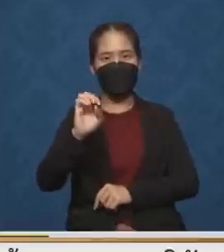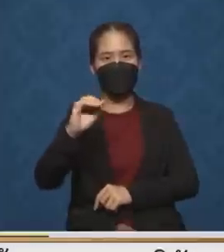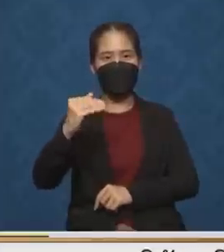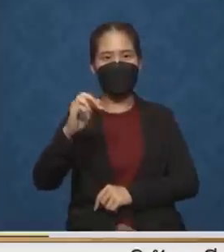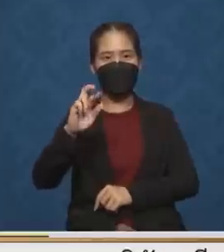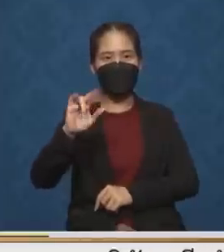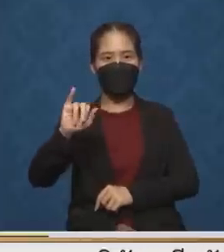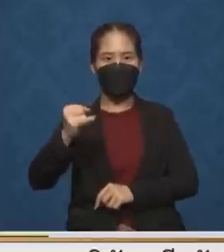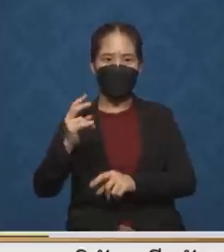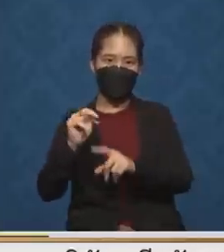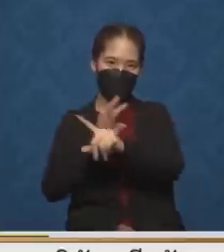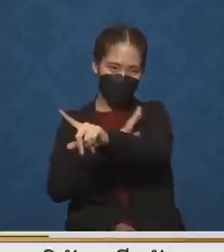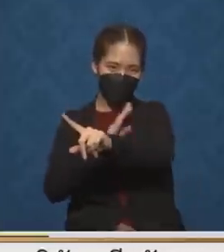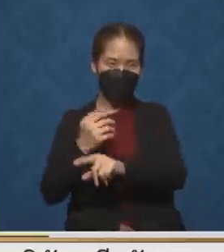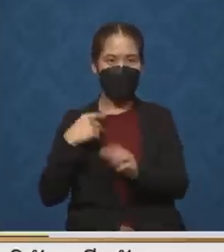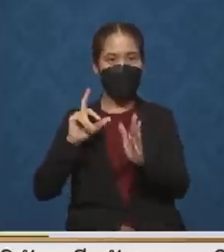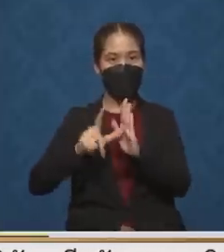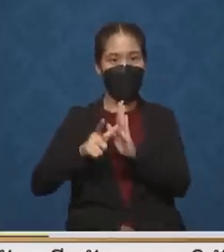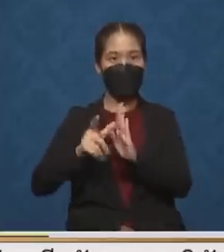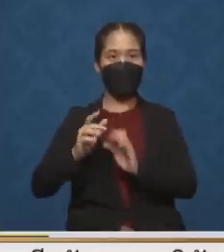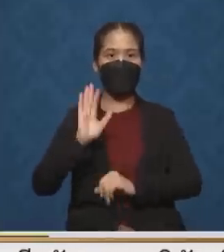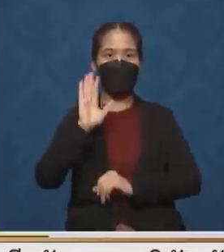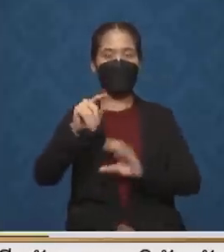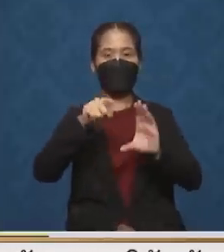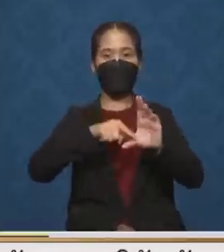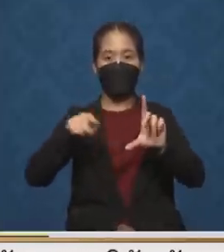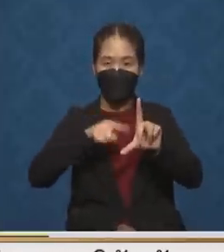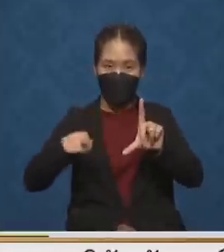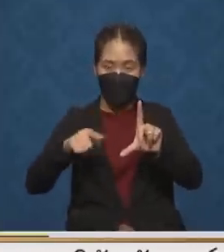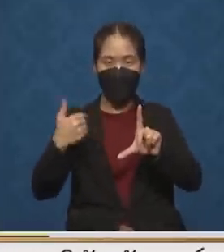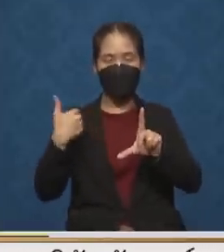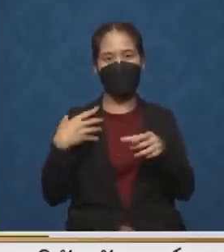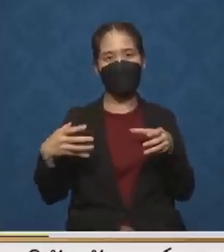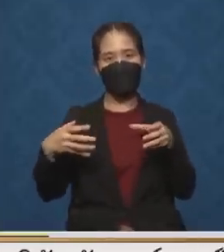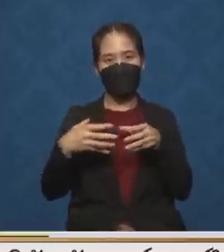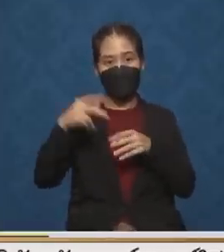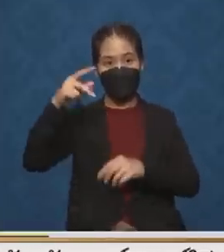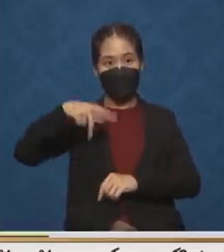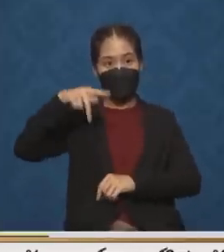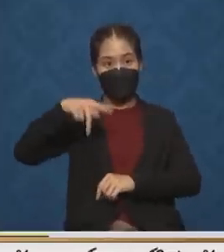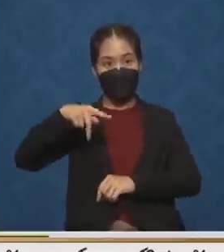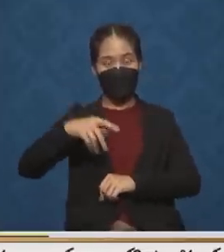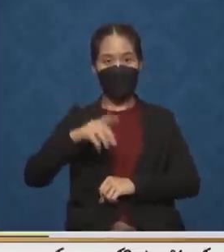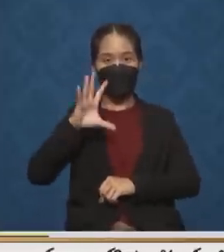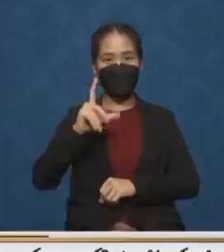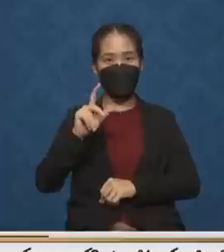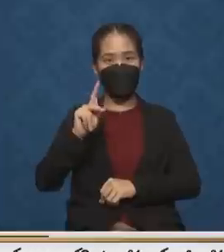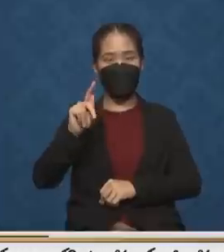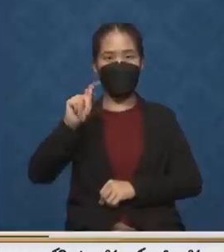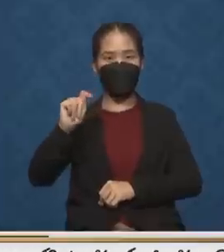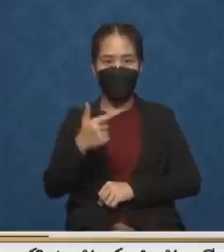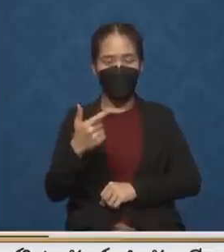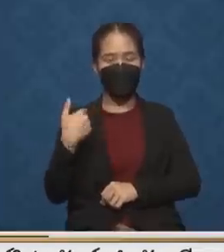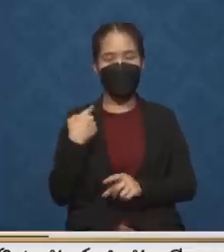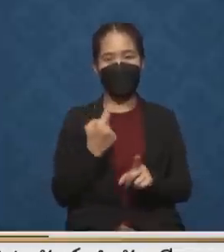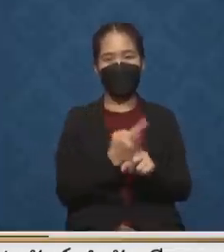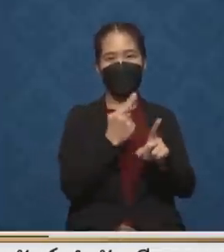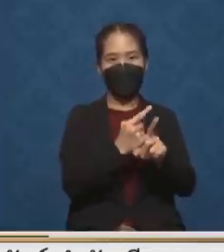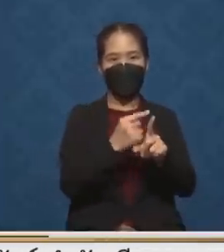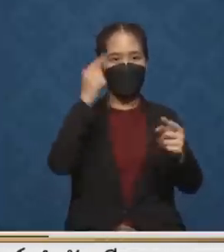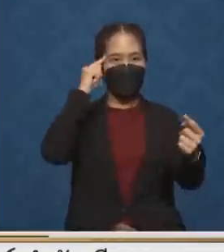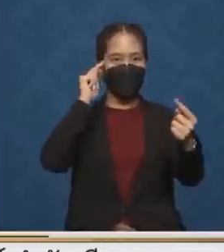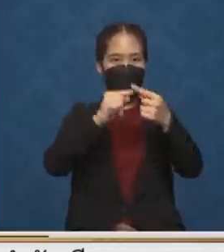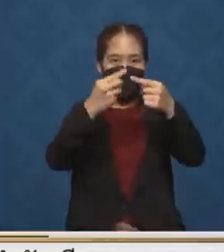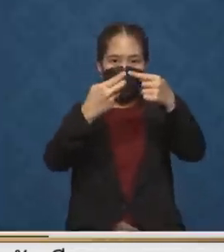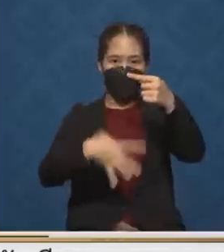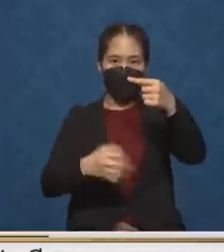ชัยทวัสตุลาทนเลขาธิการพกผมและยงมีหน่วยพิเศษเรียกช.ก.ท.ให้ติดตามสิบสองเป้าหมายมี